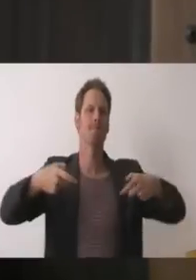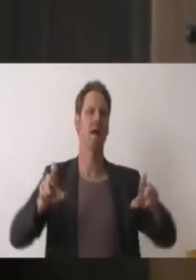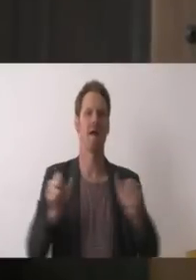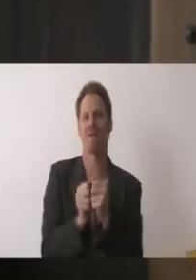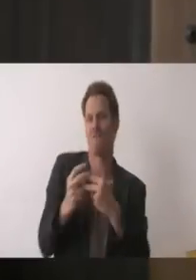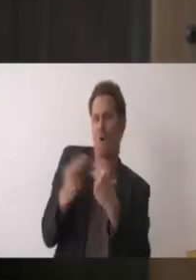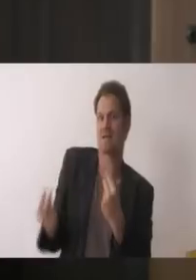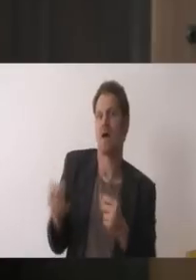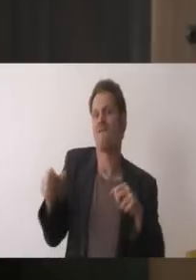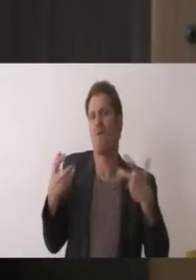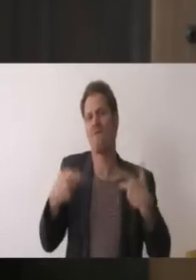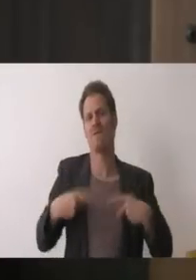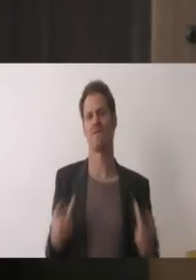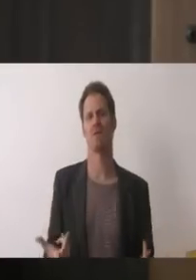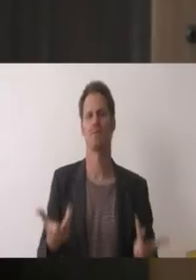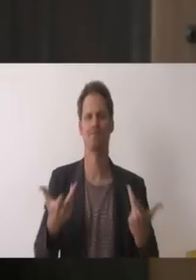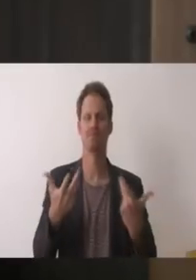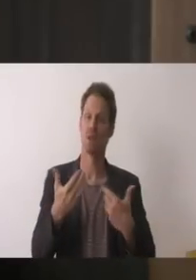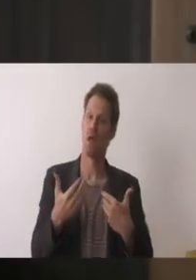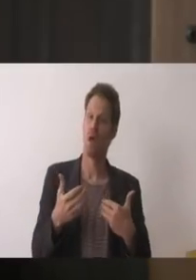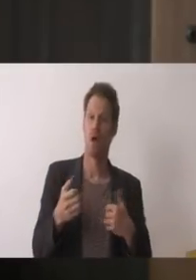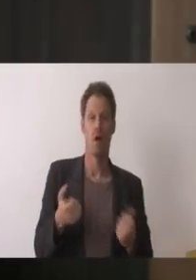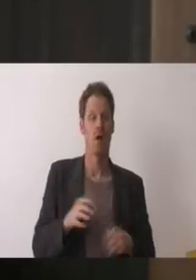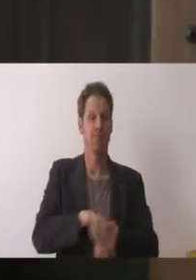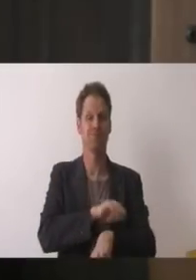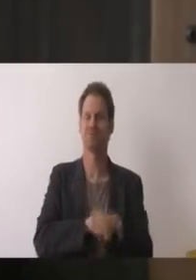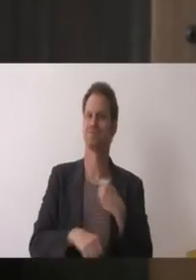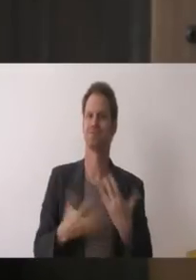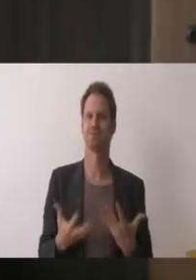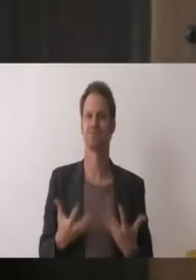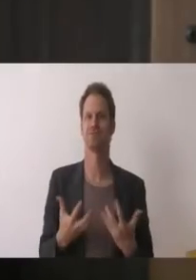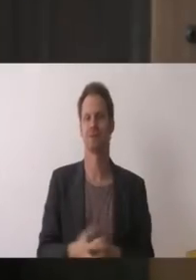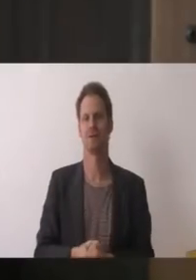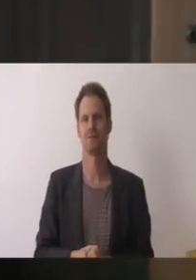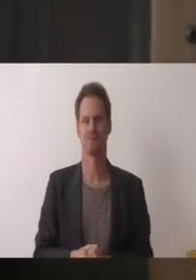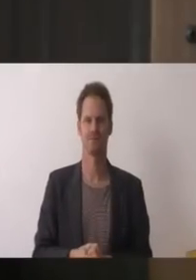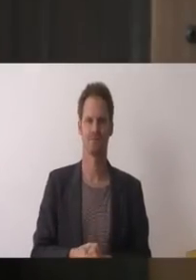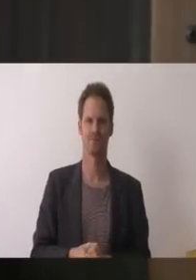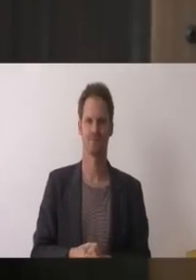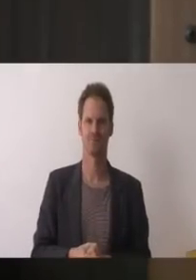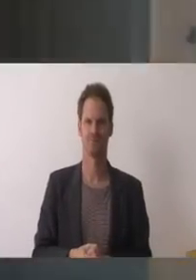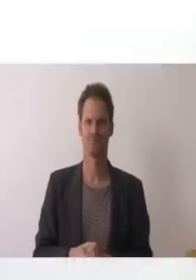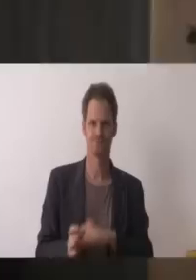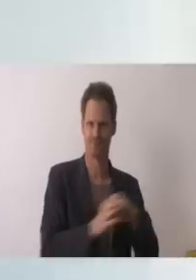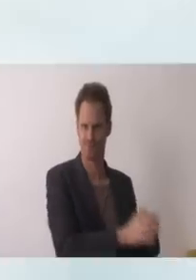et que les gens puissent vivre en paix avec leurs voisins. J'ai vraiment hâte que ce jour arrive.